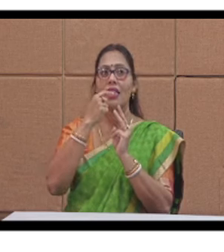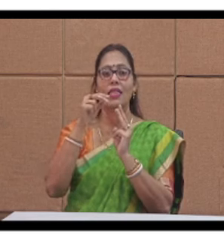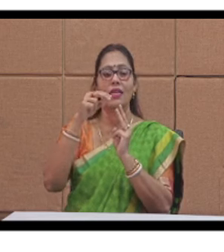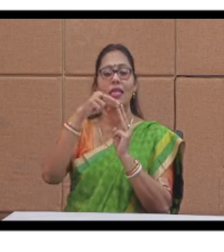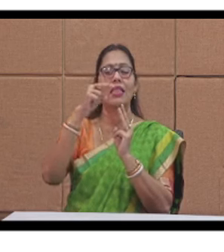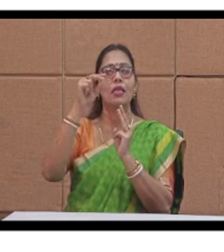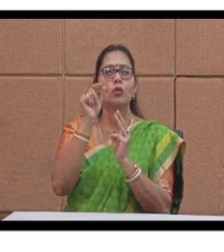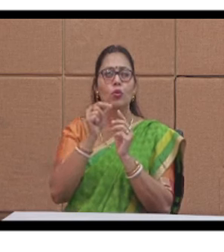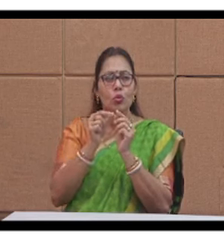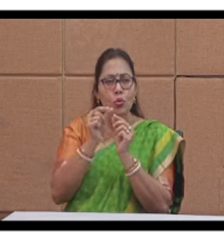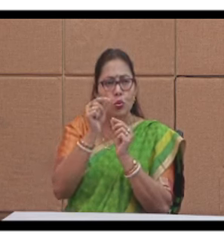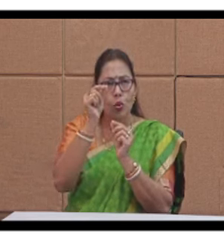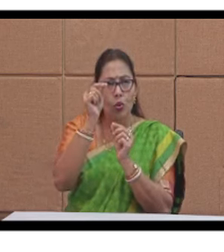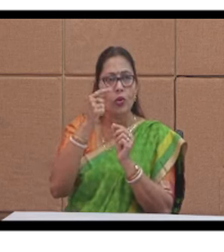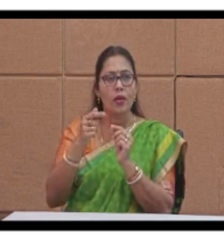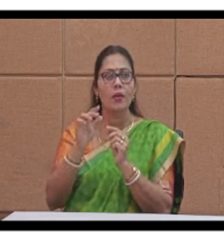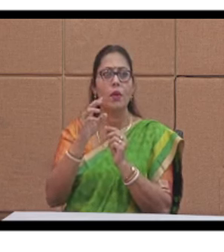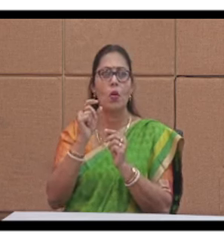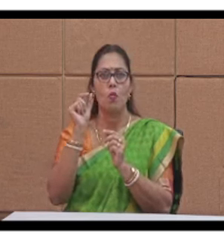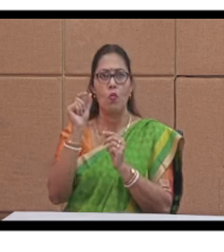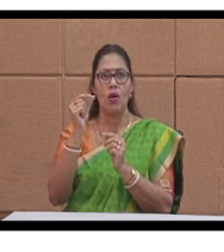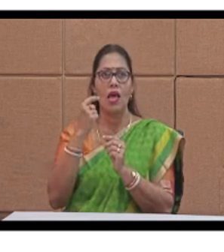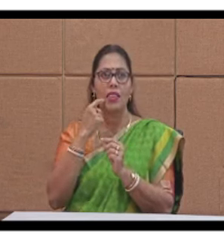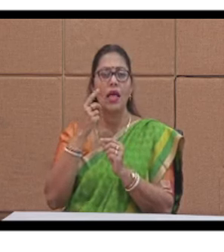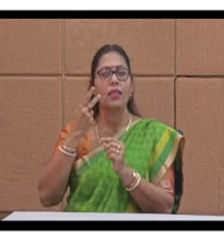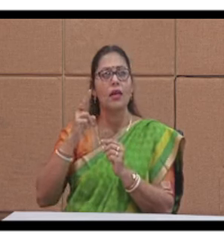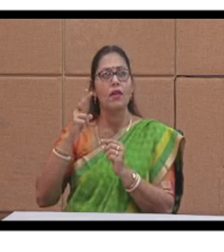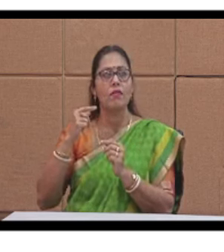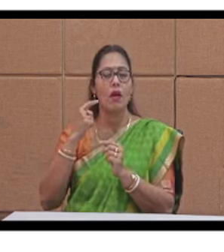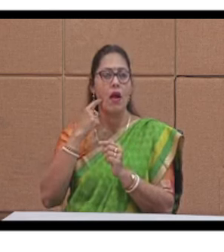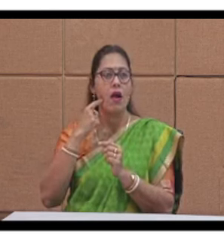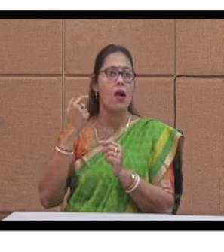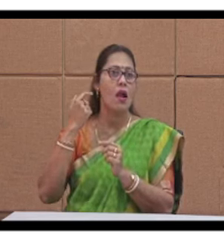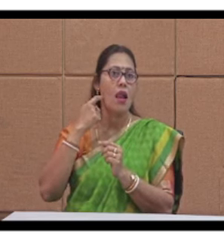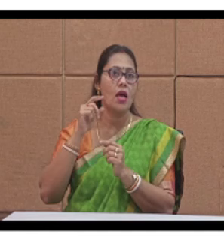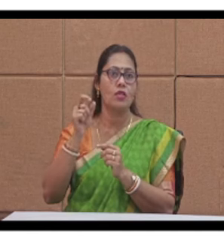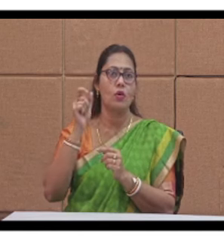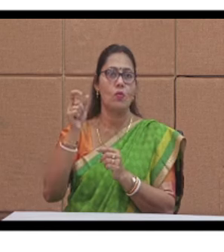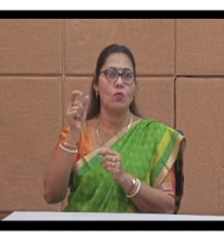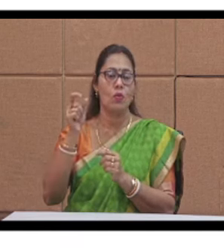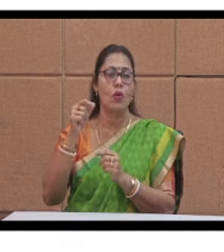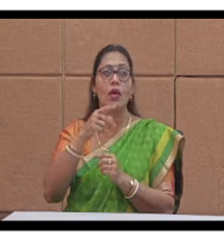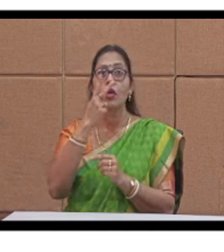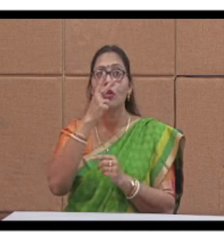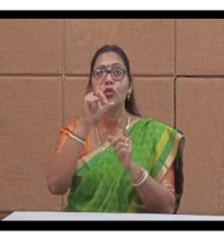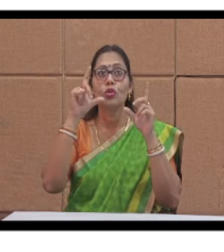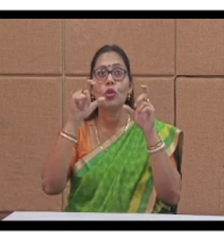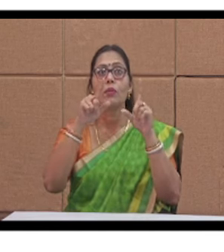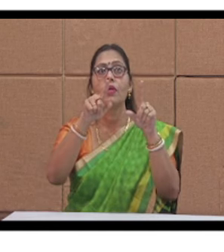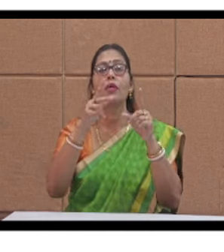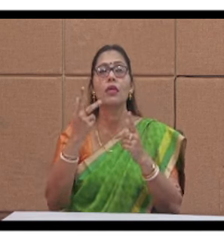কোনটি খুব সরু কোনটি মাঝারি মোটা কোনটা খুব মোটা তাহলে ক রকমের ছবি দেখতে